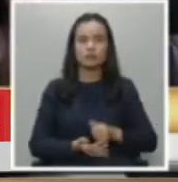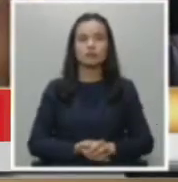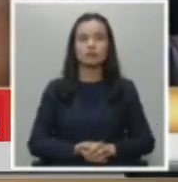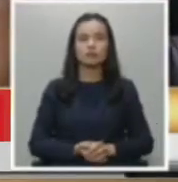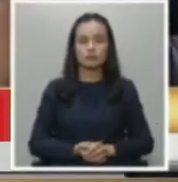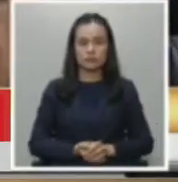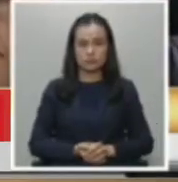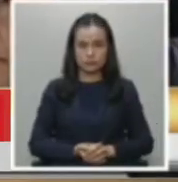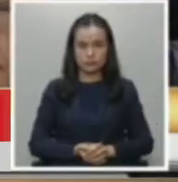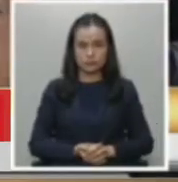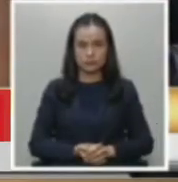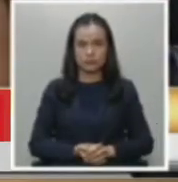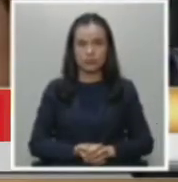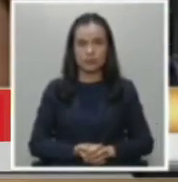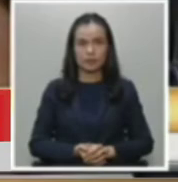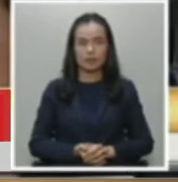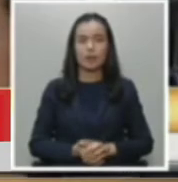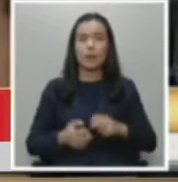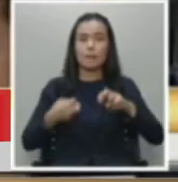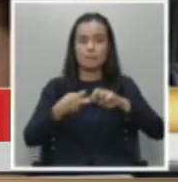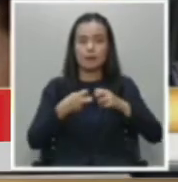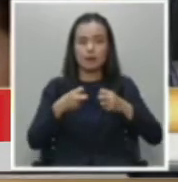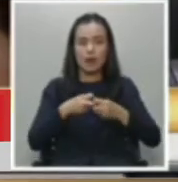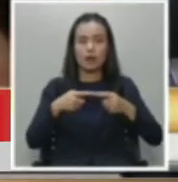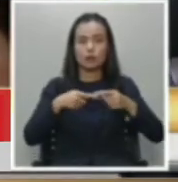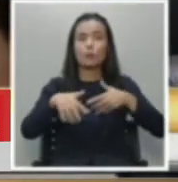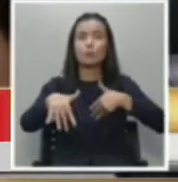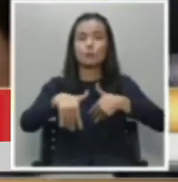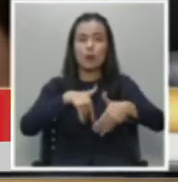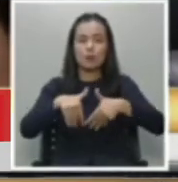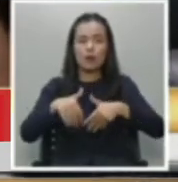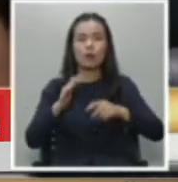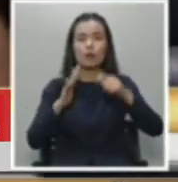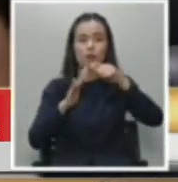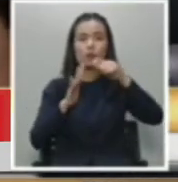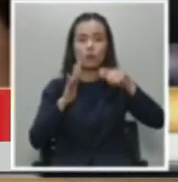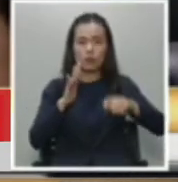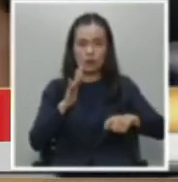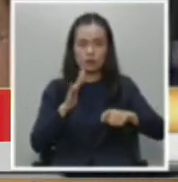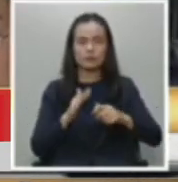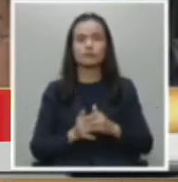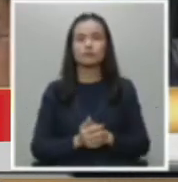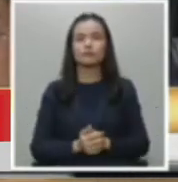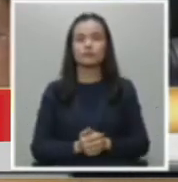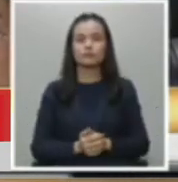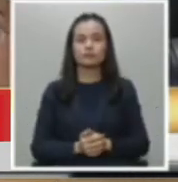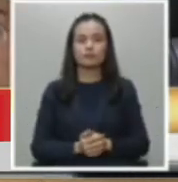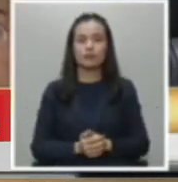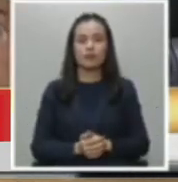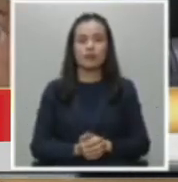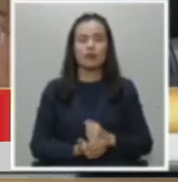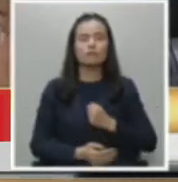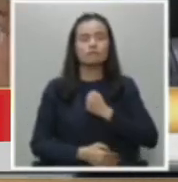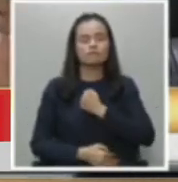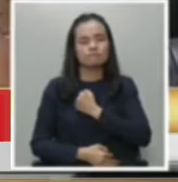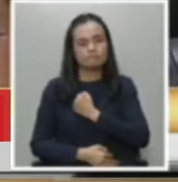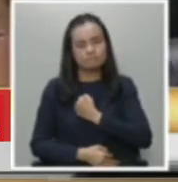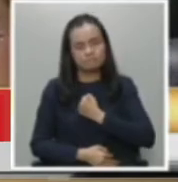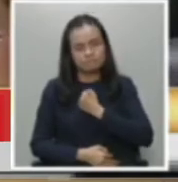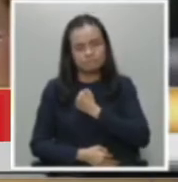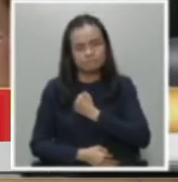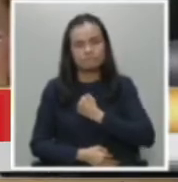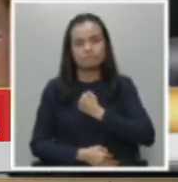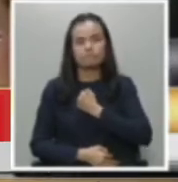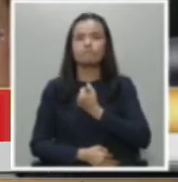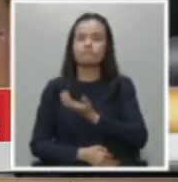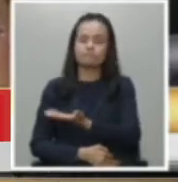ที่เกิดขึ้นสำหรับชาวจังหวัดนครราชสีมาเป็นสิ่งที่สะเทือนใจพวกเ